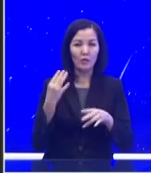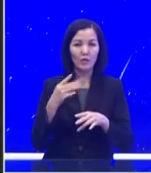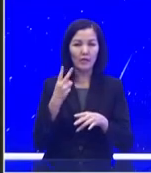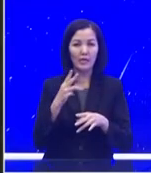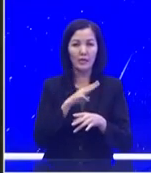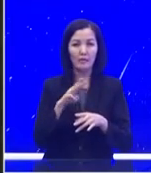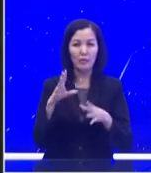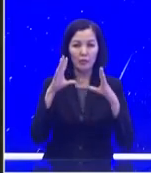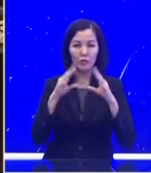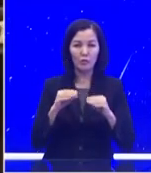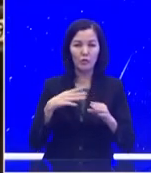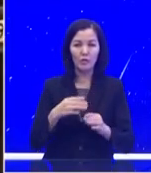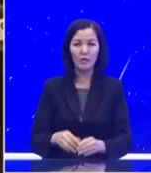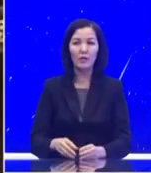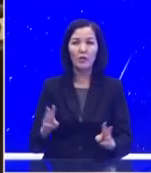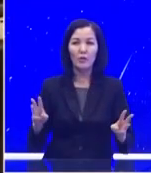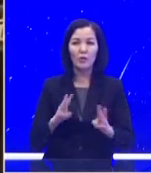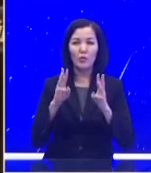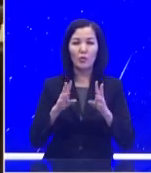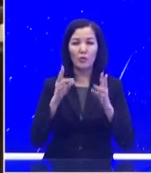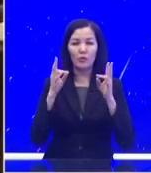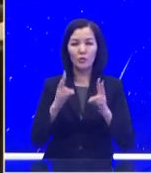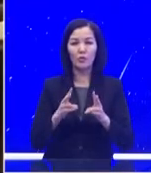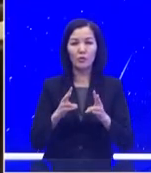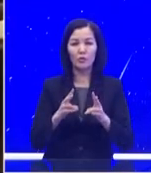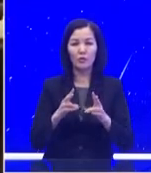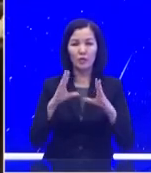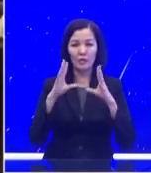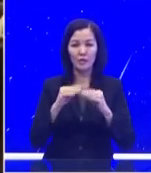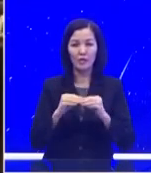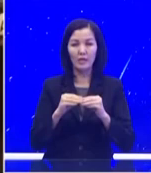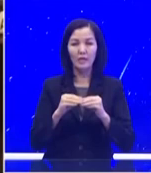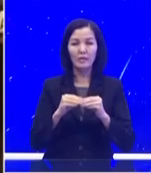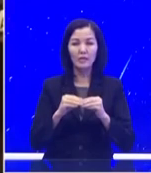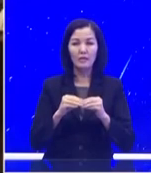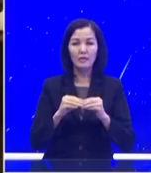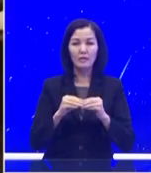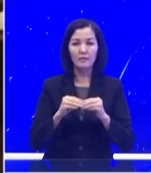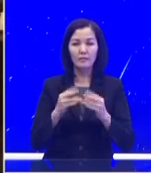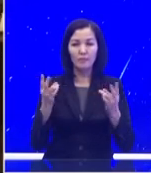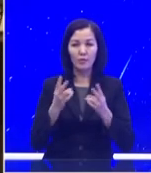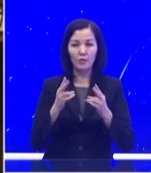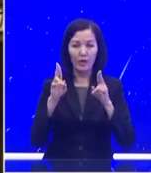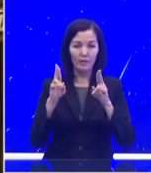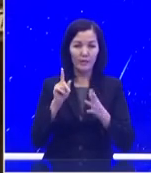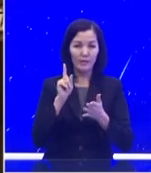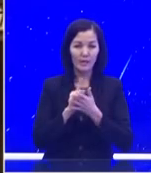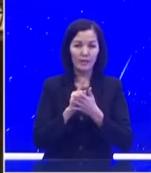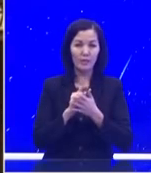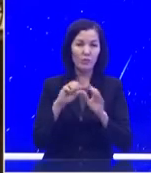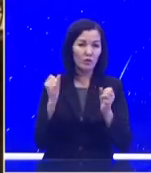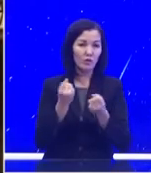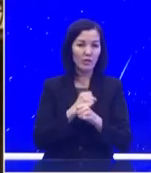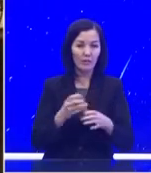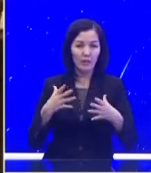минутта ауыздықтады. Өрт сөндірушінің қасиеттері біріншіден жылдамдық, физикалық тұрғылықта мықты.